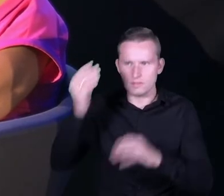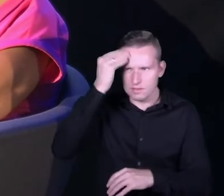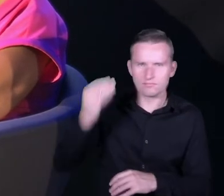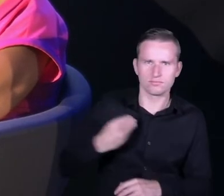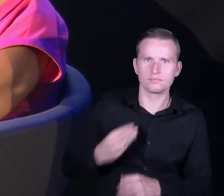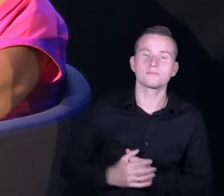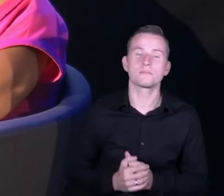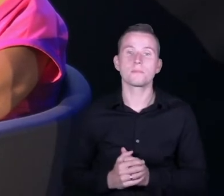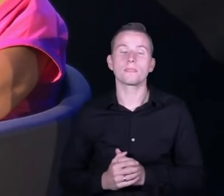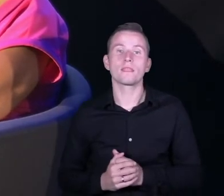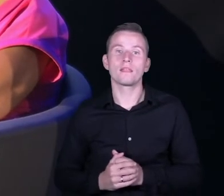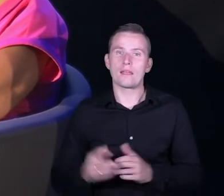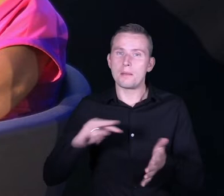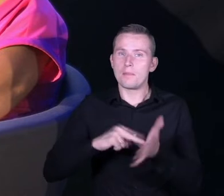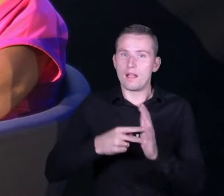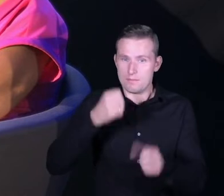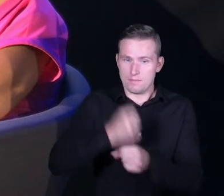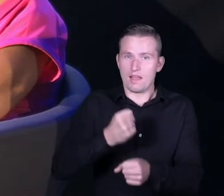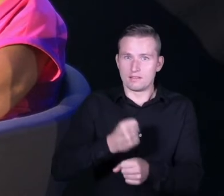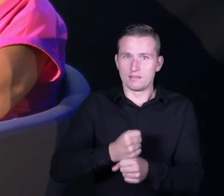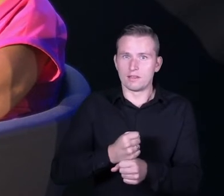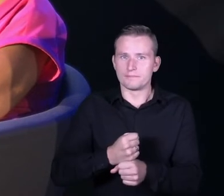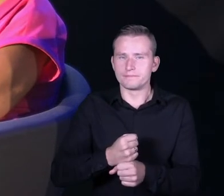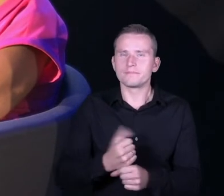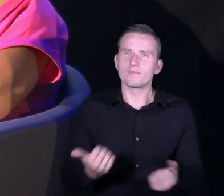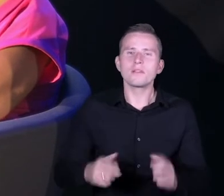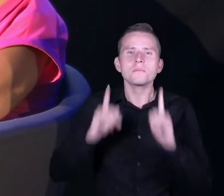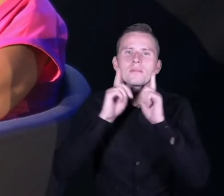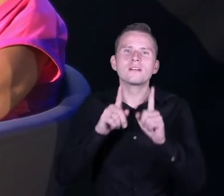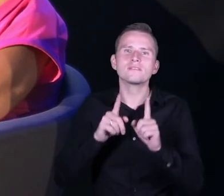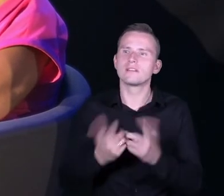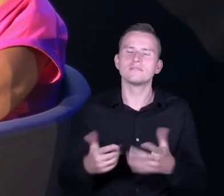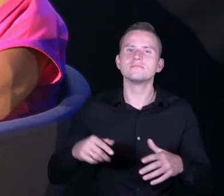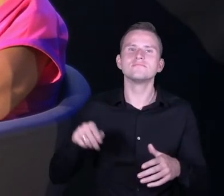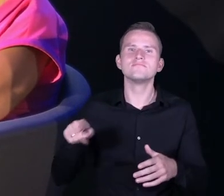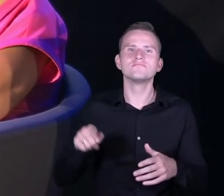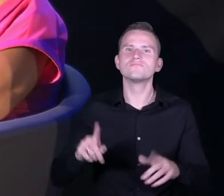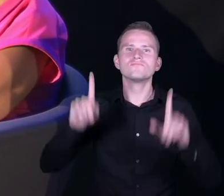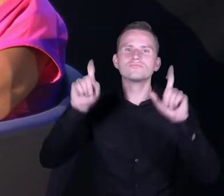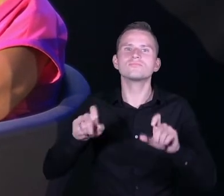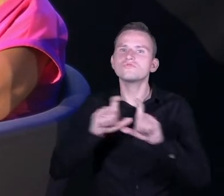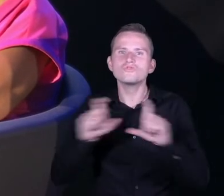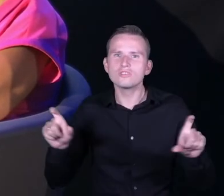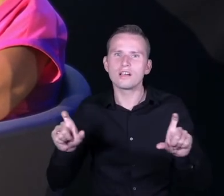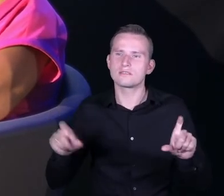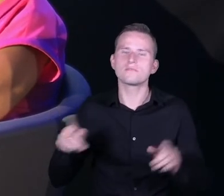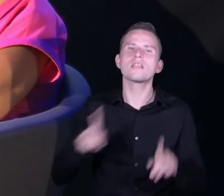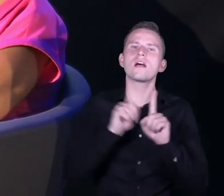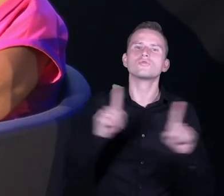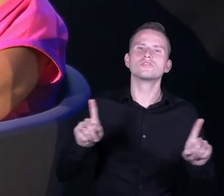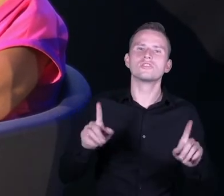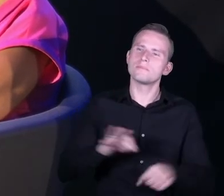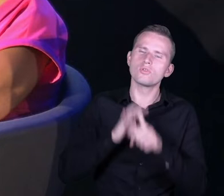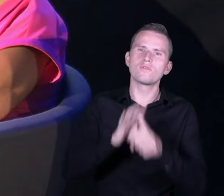Przystępując do planowania pracy, tak naprawdę rozpoczyna się czas, kiedy nauczyciel prowadzi też naradę klasową,